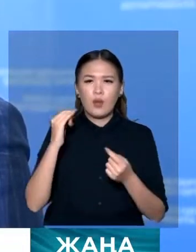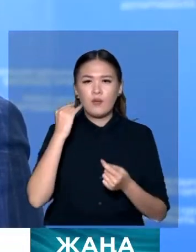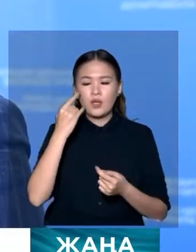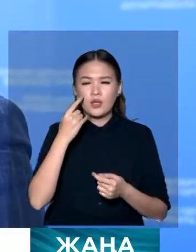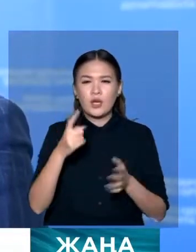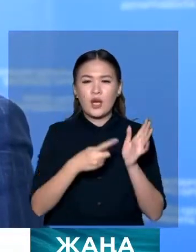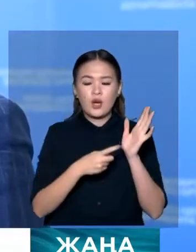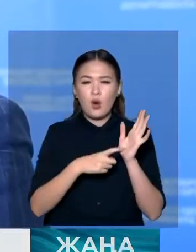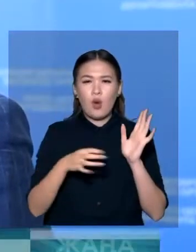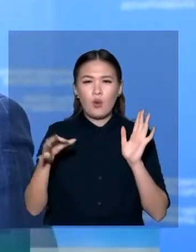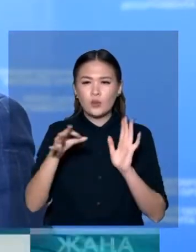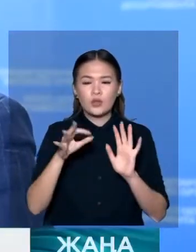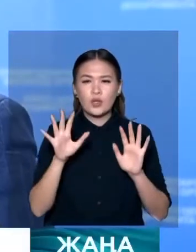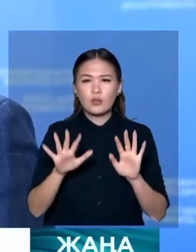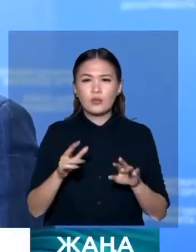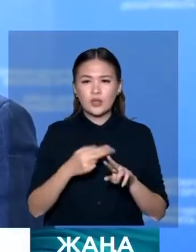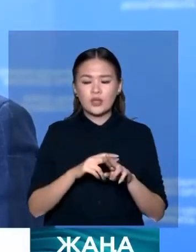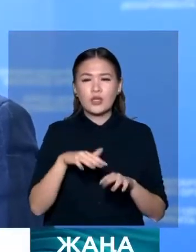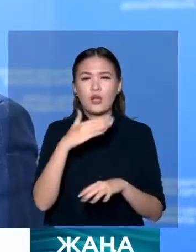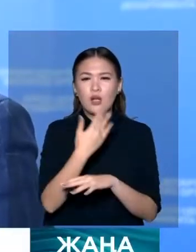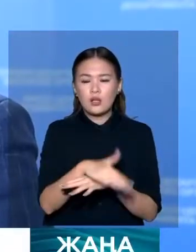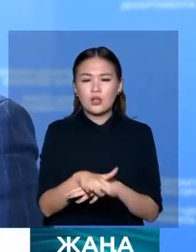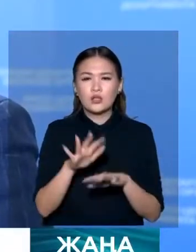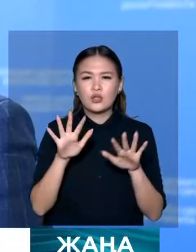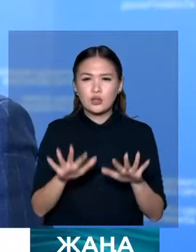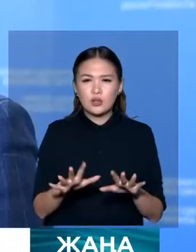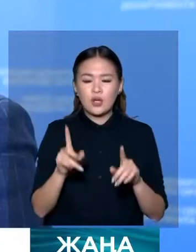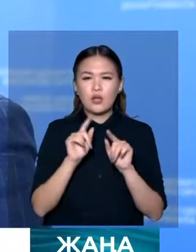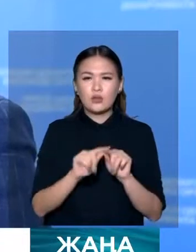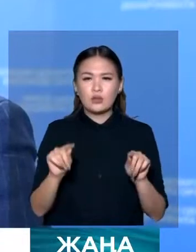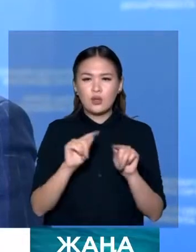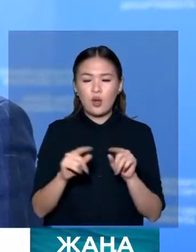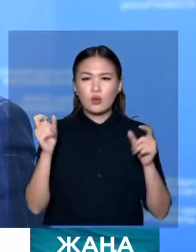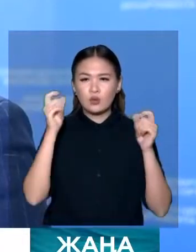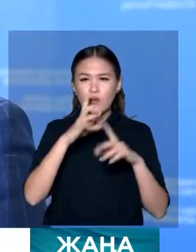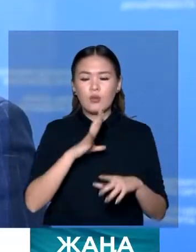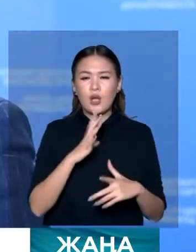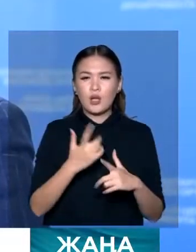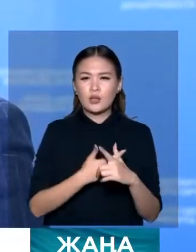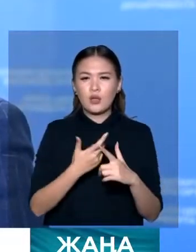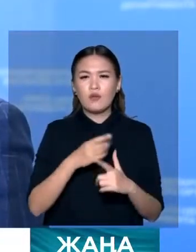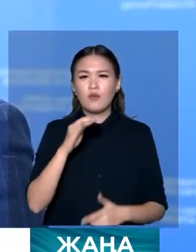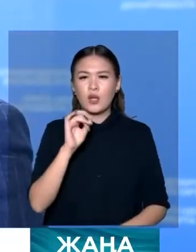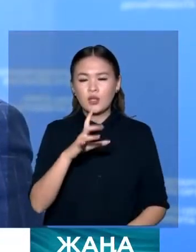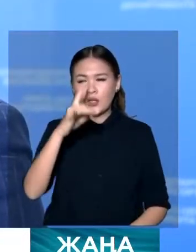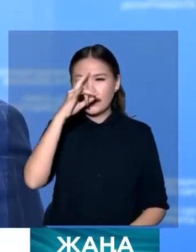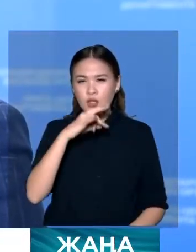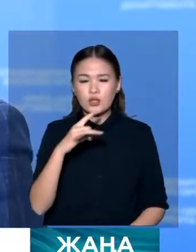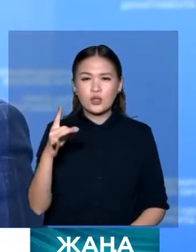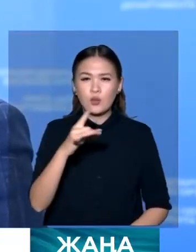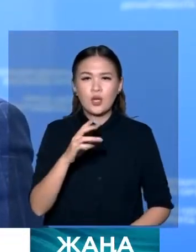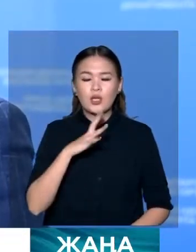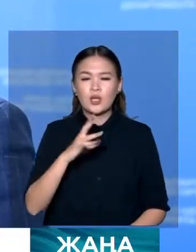Қарағанды облыстарының аумағында далалық жерлерде өндірген анықталды. Аталған факті бойынша Қазақстан Республикасы